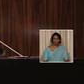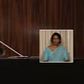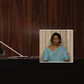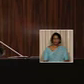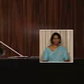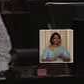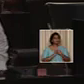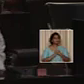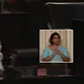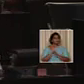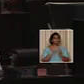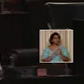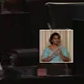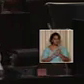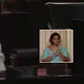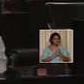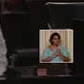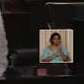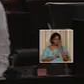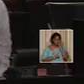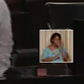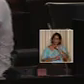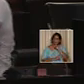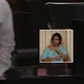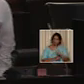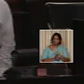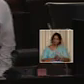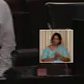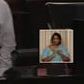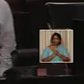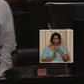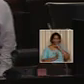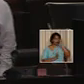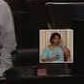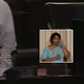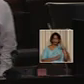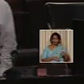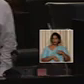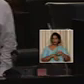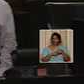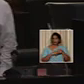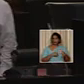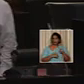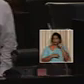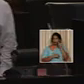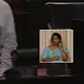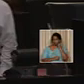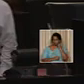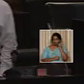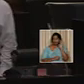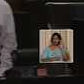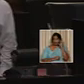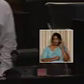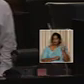ගරු අමාත්‍යතුමාගෙන් එක්තරා විදිහක ඉල්ලීමක් ගරු කතානායකතුමනි මේ කාල සීමාව තුළ ඔබතුමාත් දන්නවා